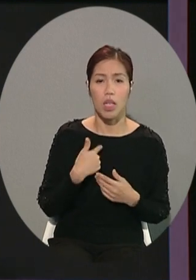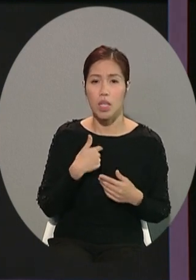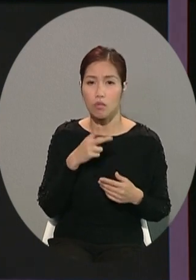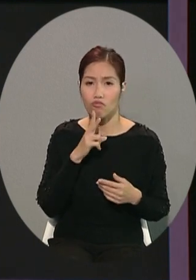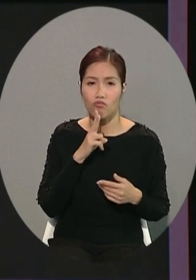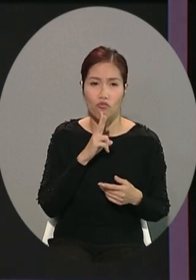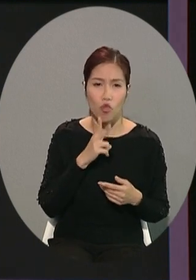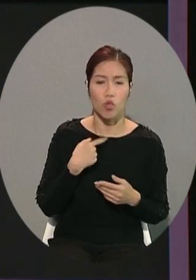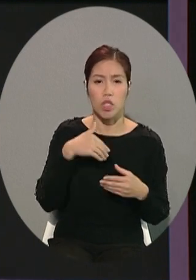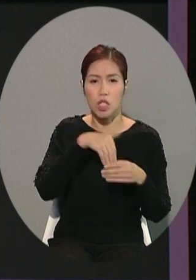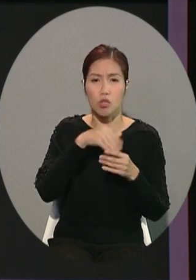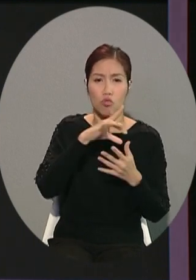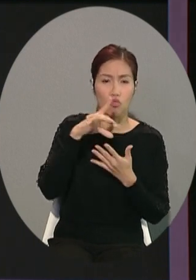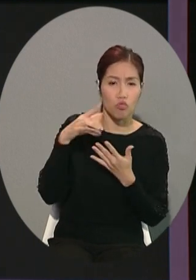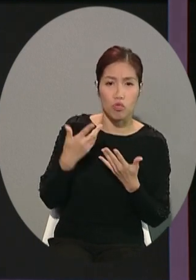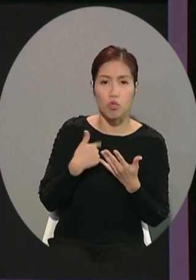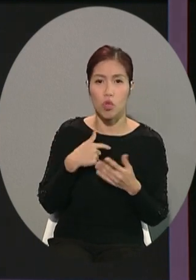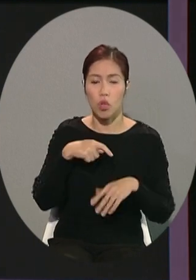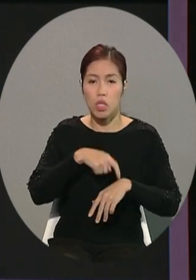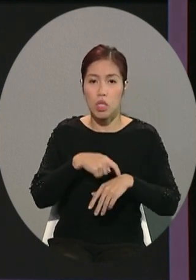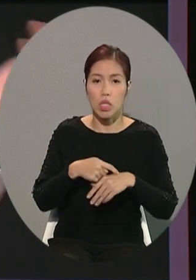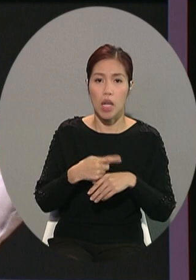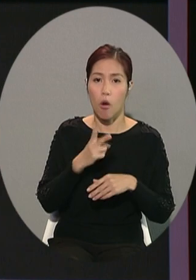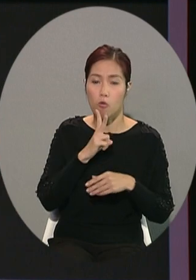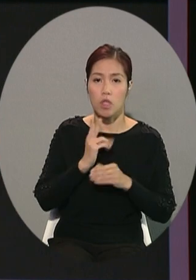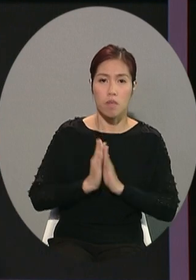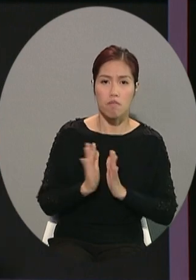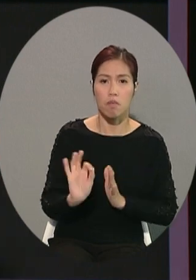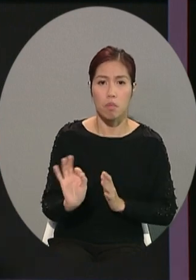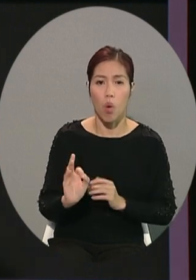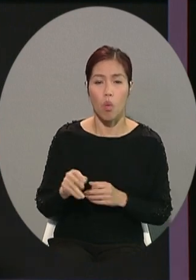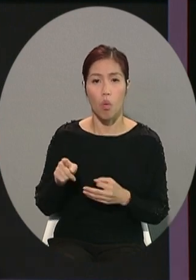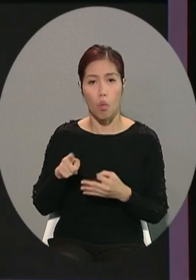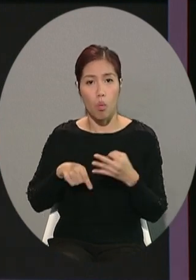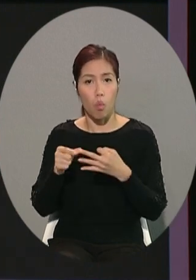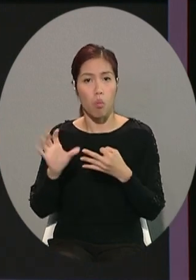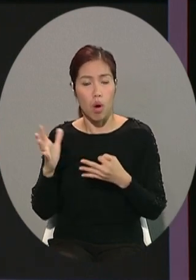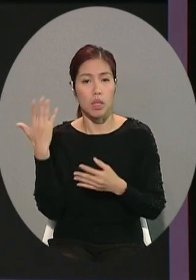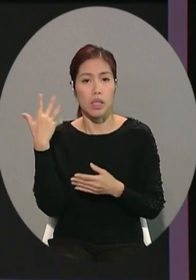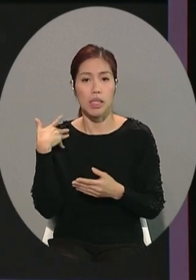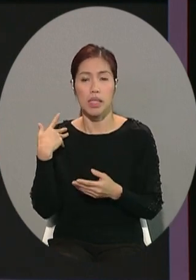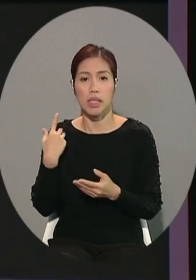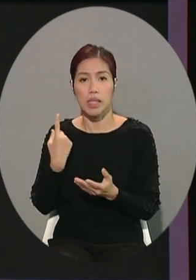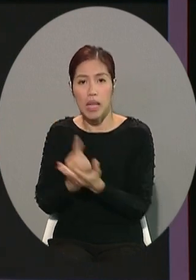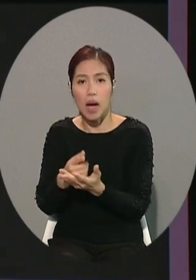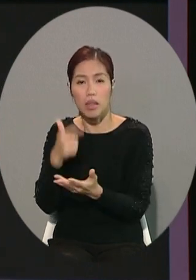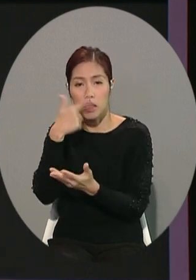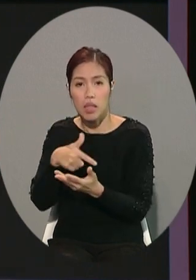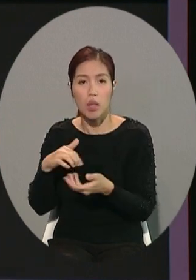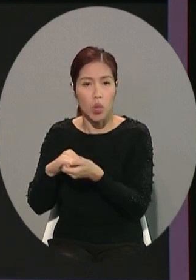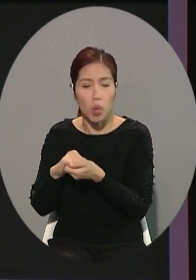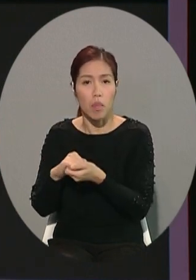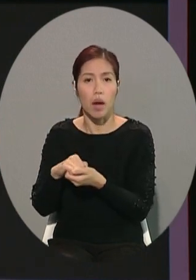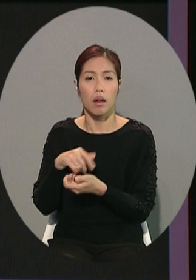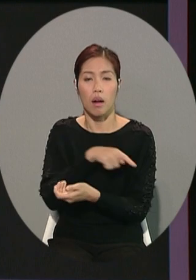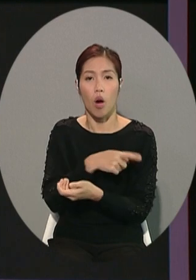一個嘅選舉當中拒絕協調。咁但係事實上咧，就係阿黃生佢加入新同盟之前咧，咁其實我就已經咧就係通知咗